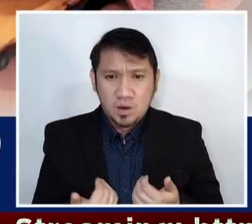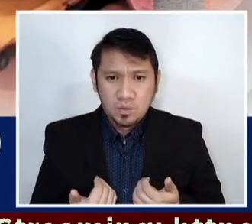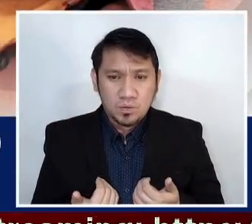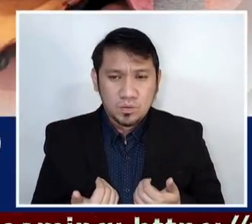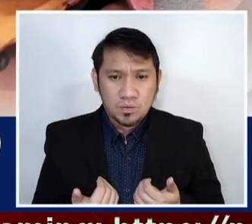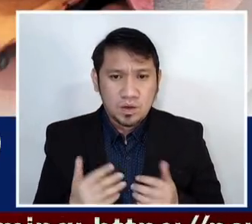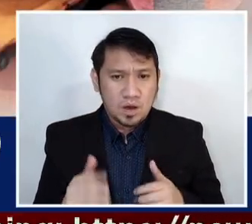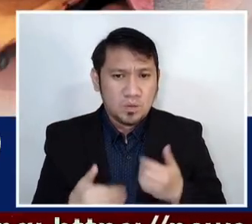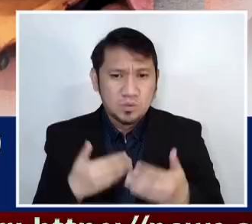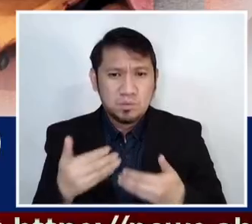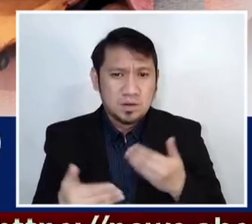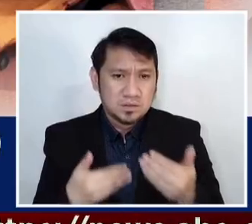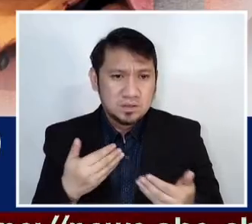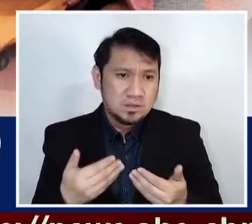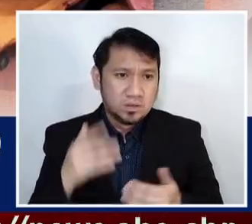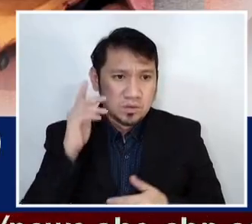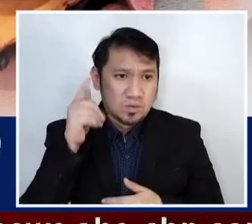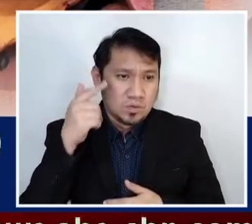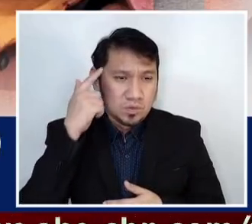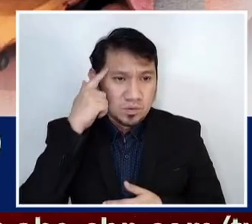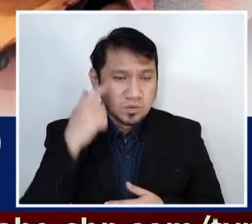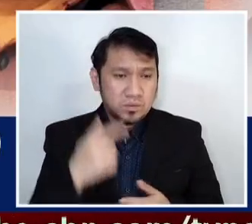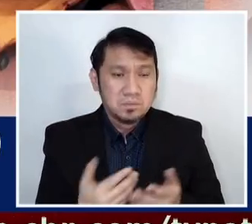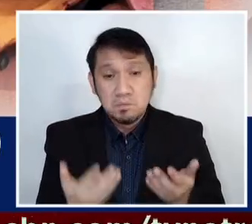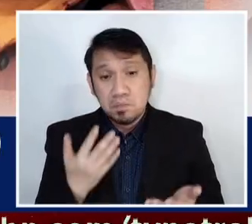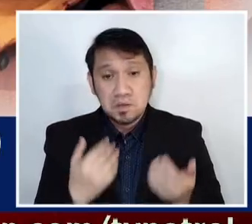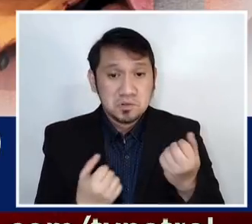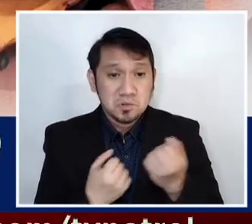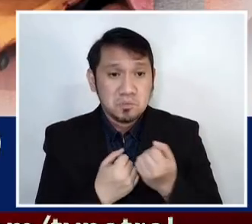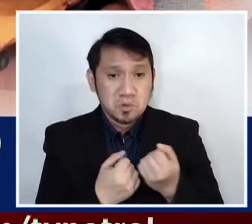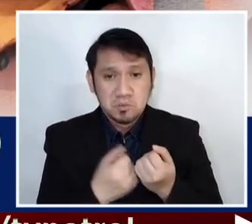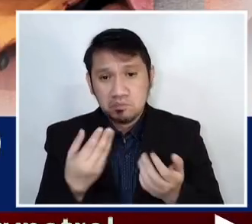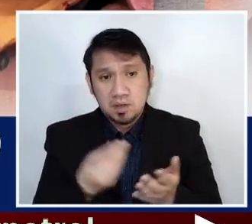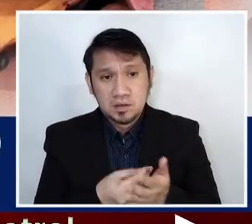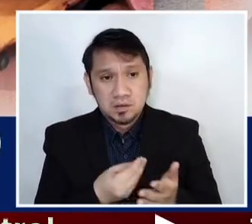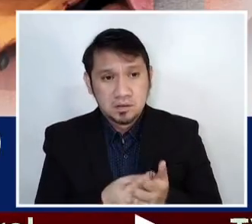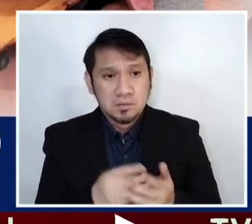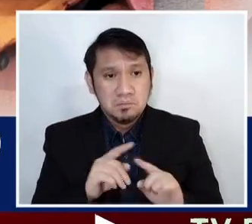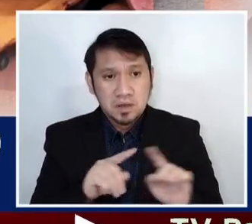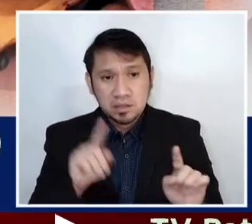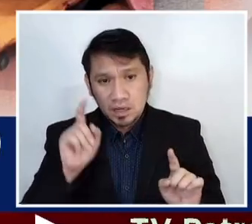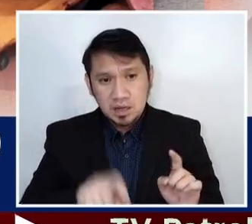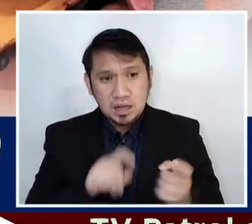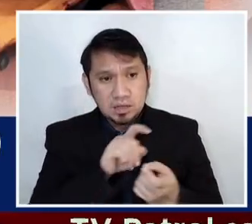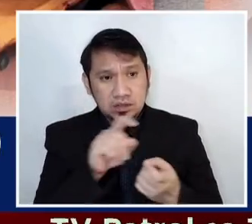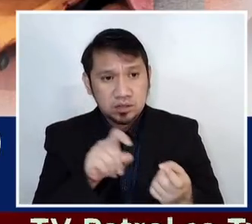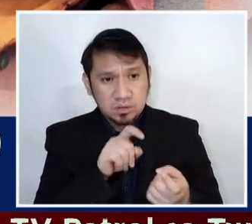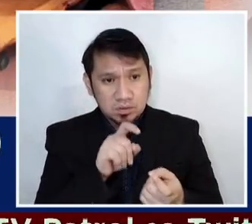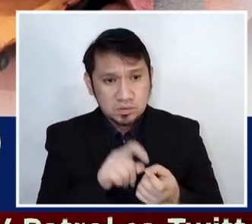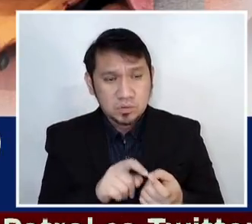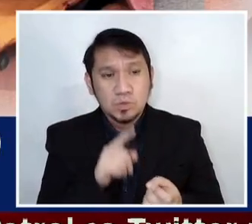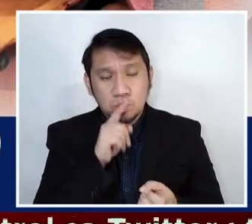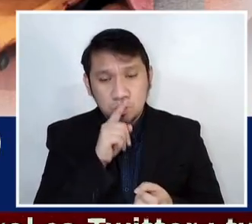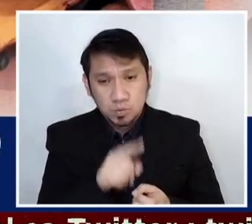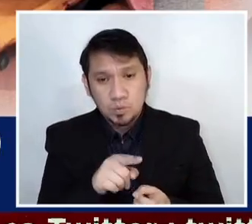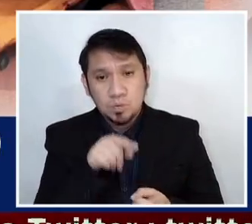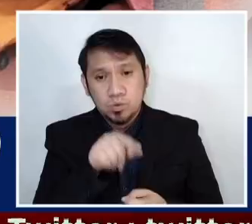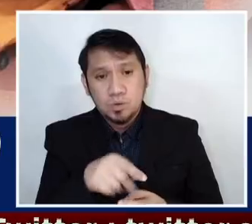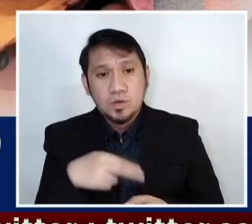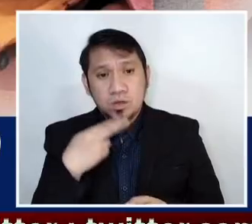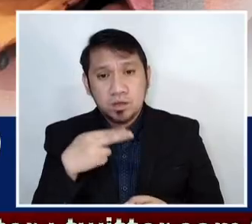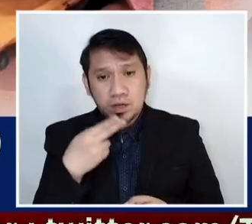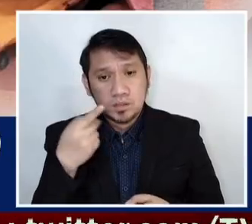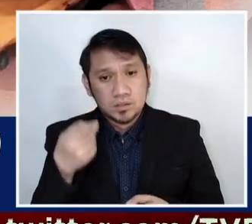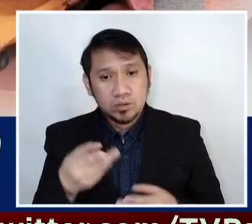magiging papas ng gobyerno, subsidy. Pero yung subsidy niya, kailan specific para mapupunta talaga yung bigas niya sa